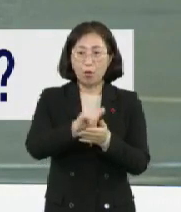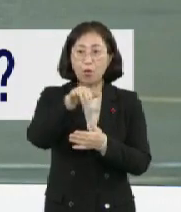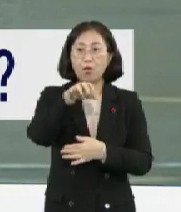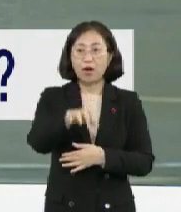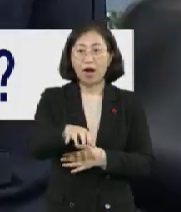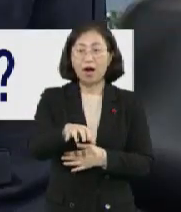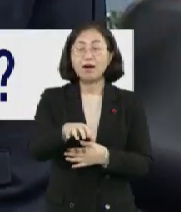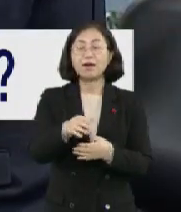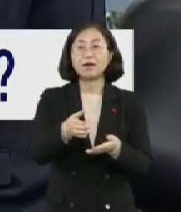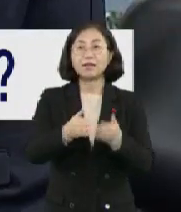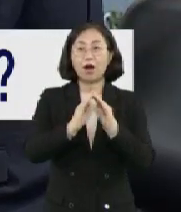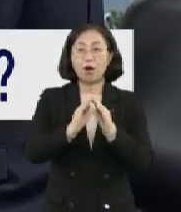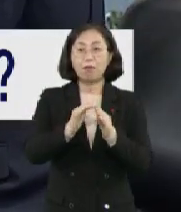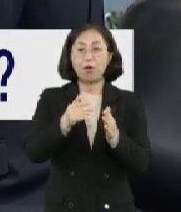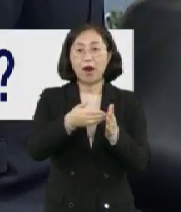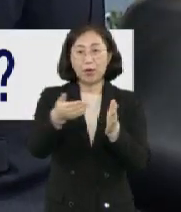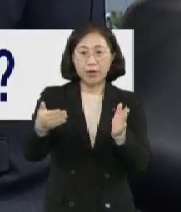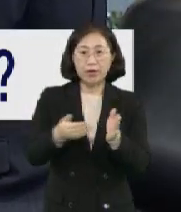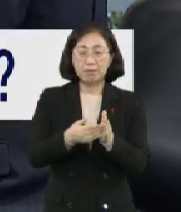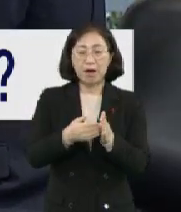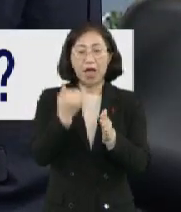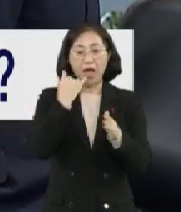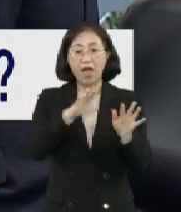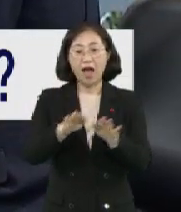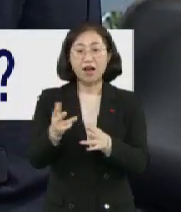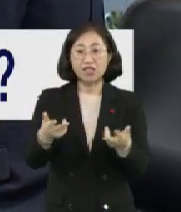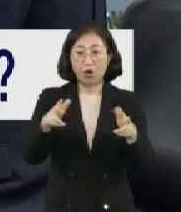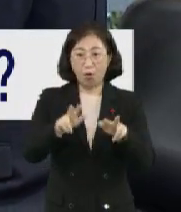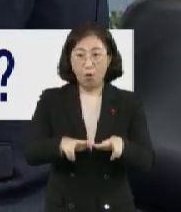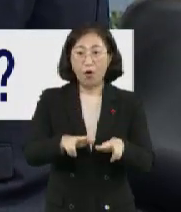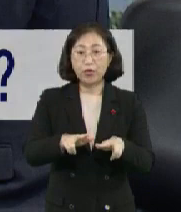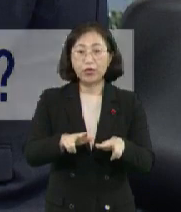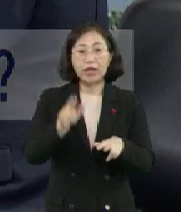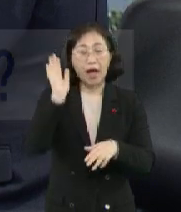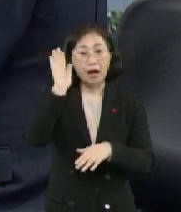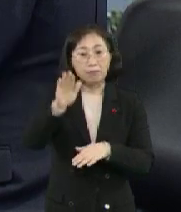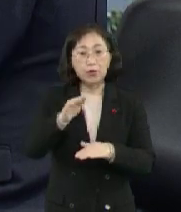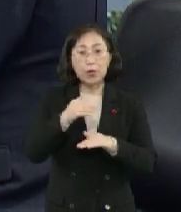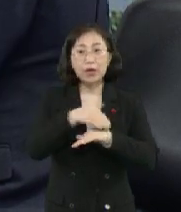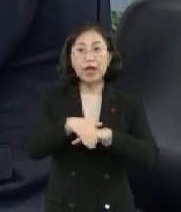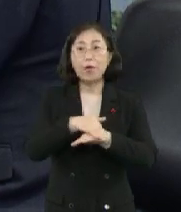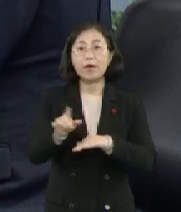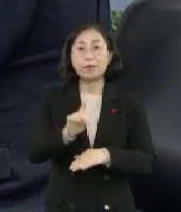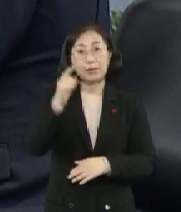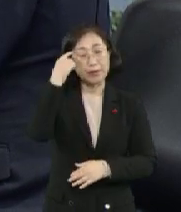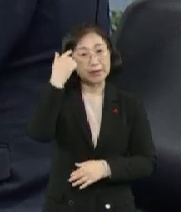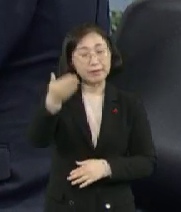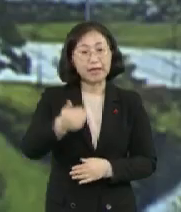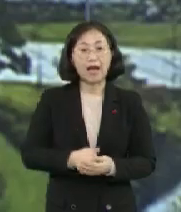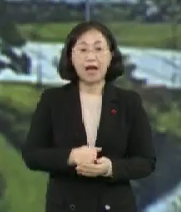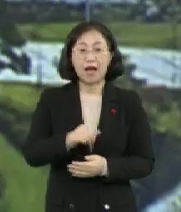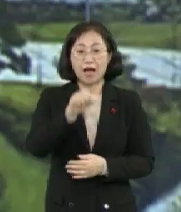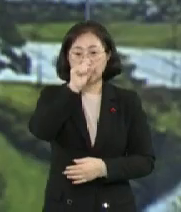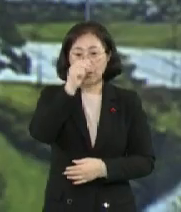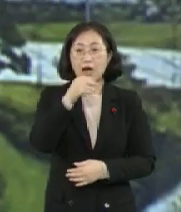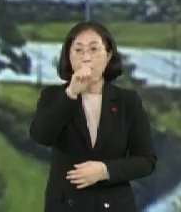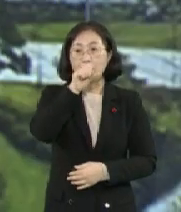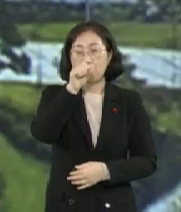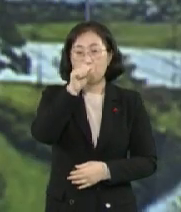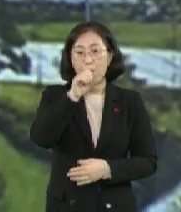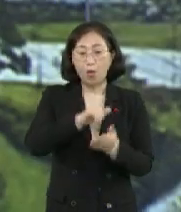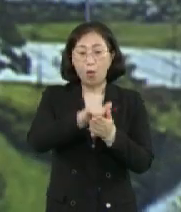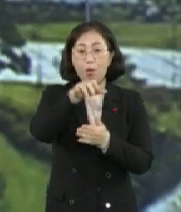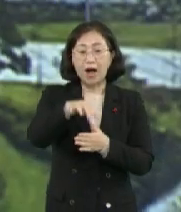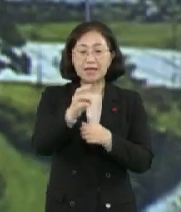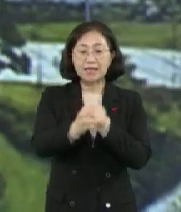건설하는 문제, 또 가로림만 국가 해양 정원까지 예. 이 사업들 향후에 좀 어떻게 추진되는 겁니까? 예, 먼저 서산 공항 문제는 한 30년